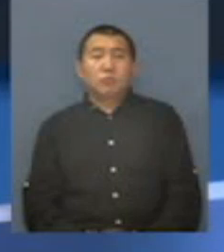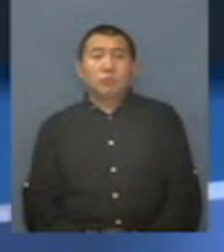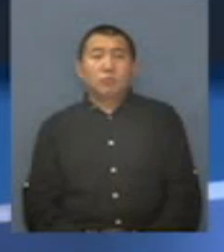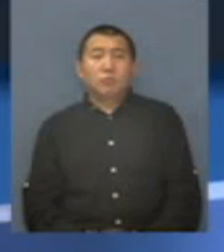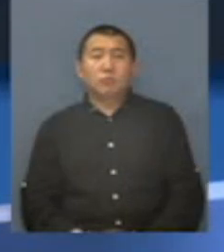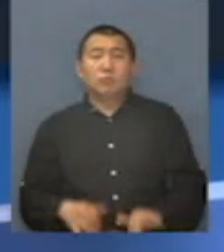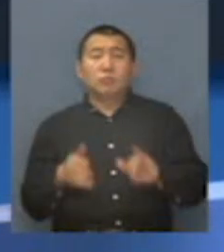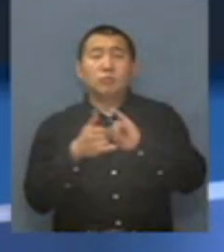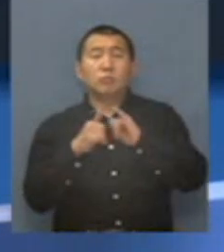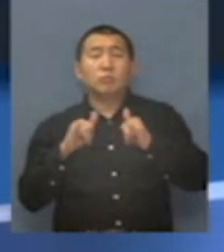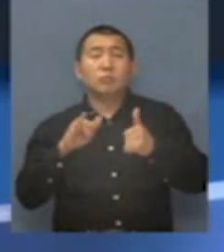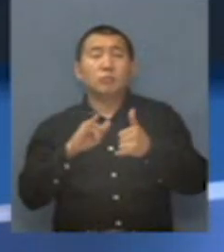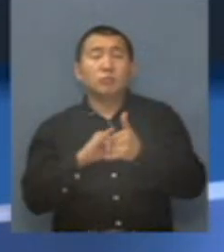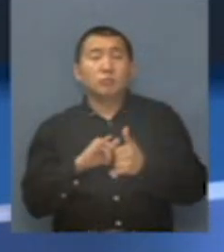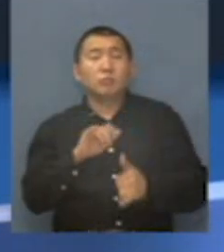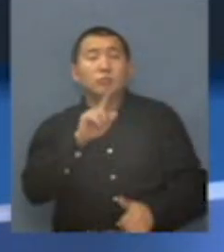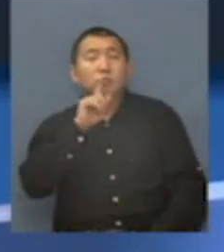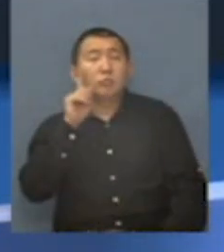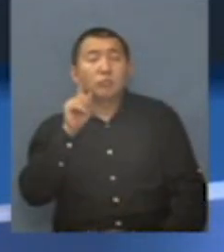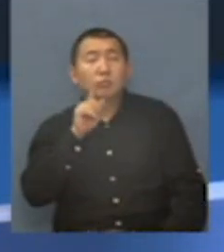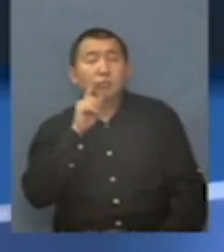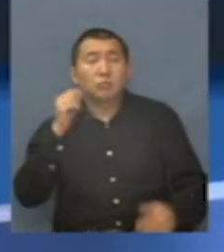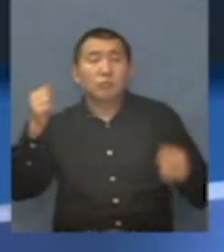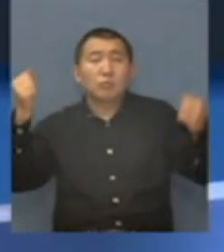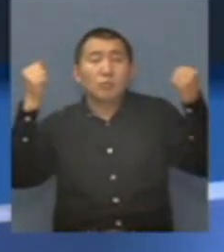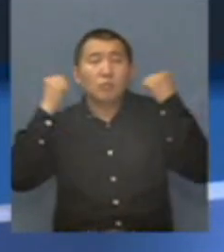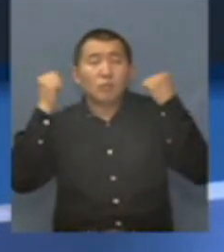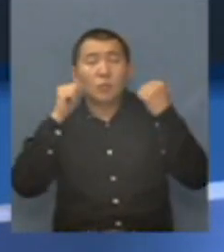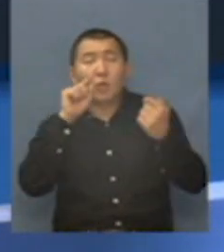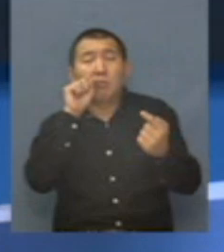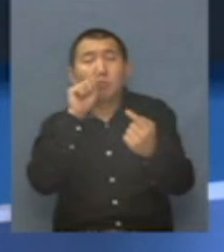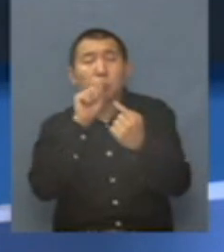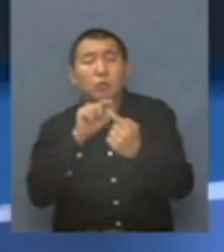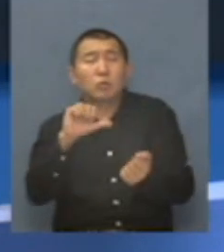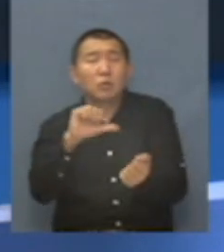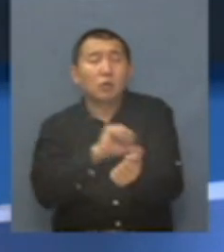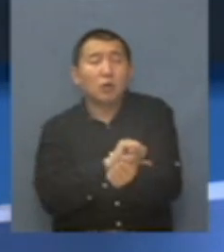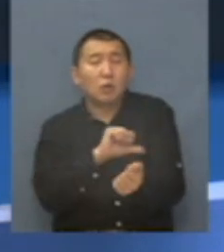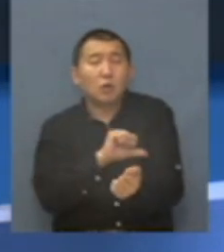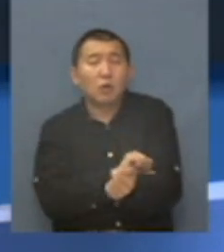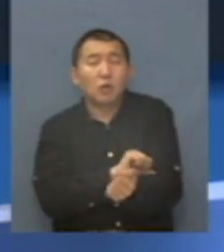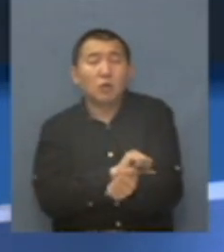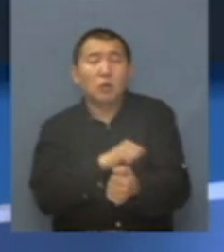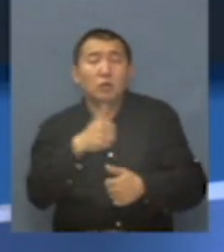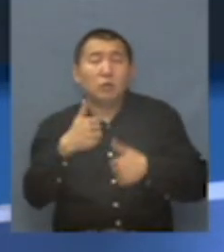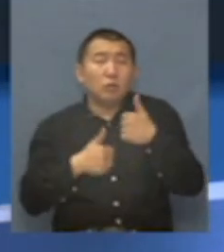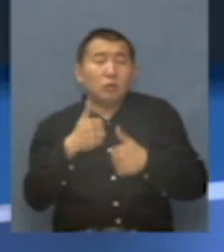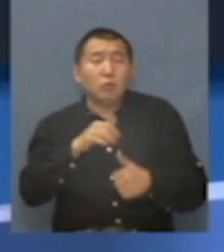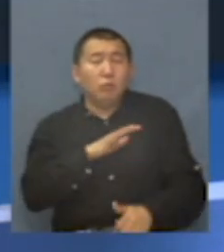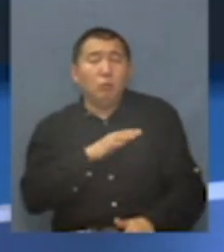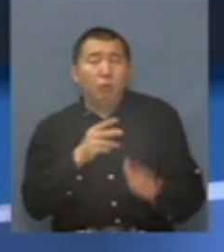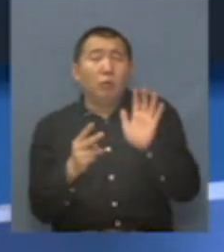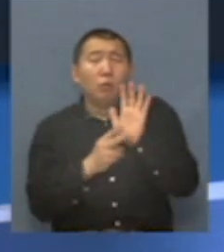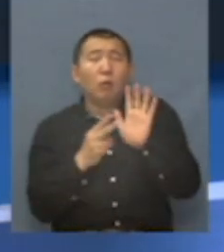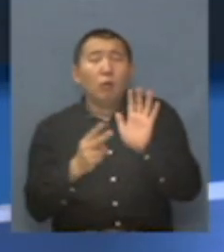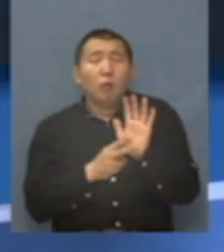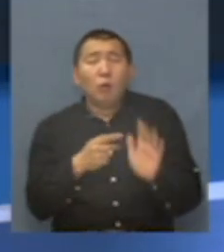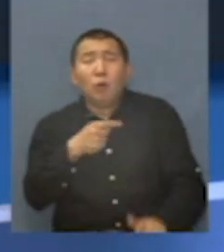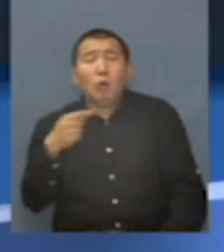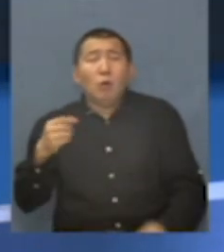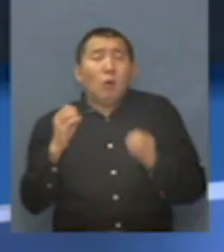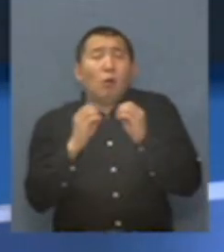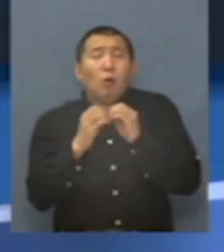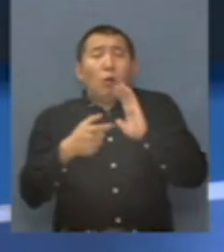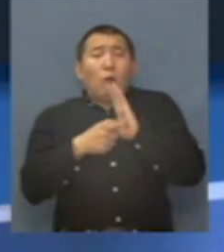Өскеменде жастар арасында бокстан мини-есірткісіз болашақты қалай мұнатты турнир өтті. Жарысқа 7-10 сынып оқушылар қатысты. Шараны